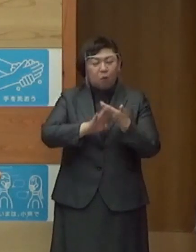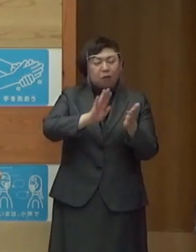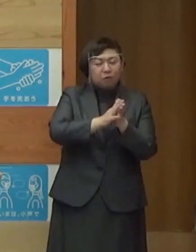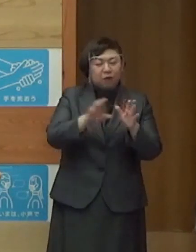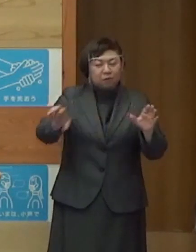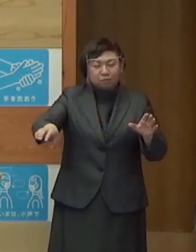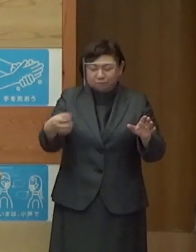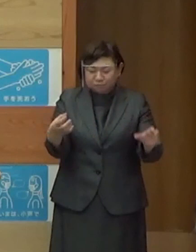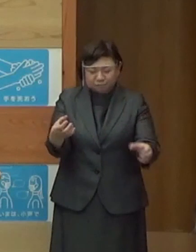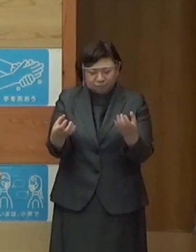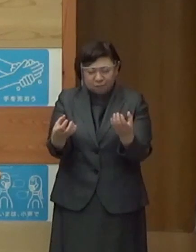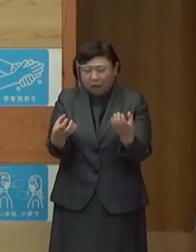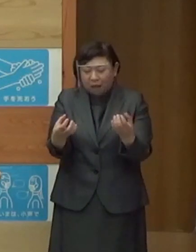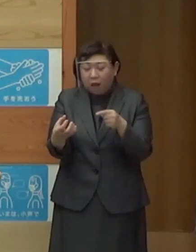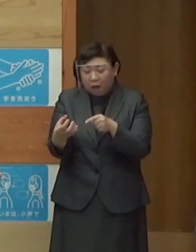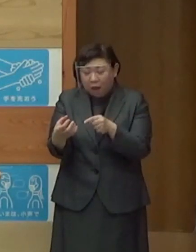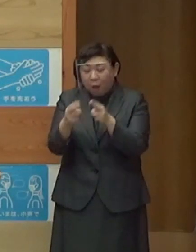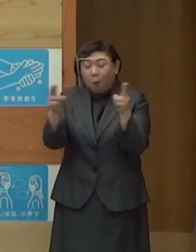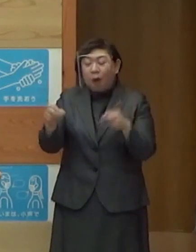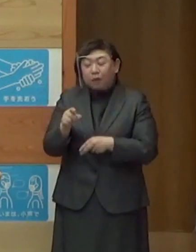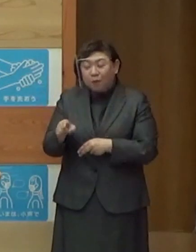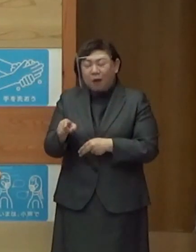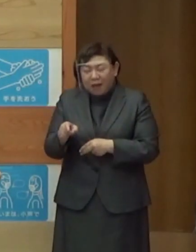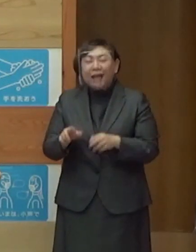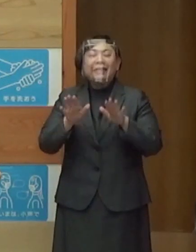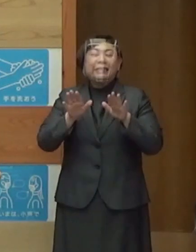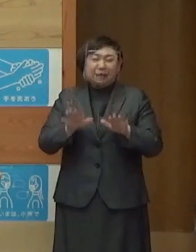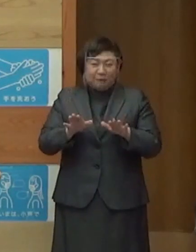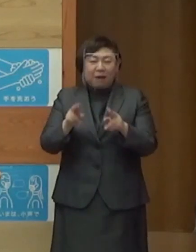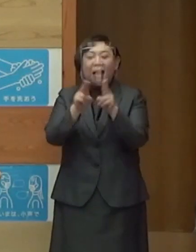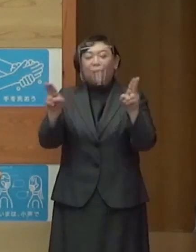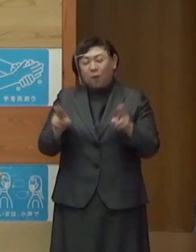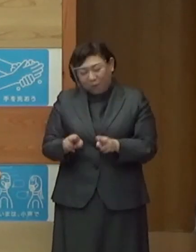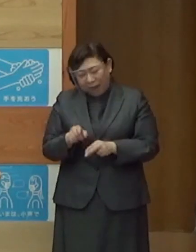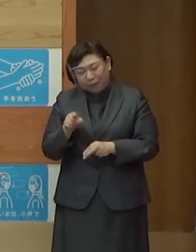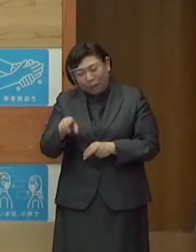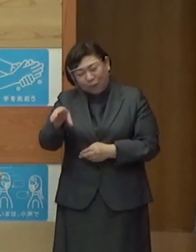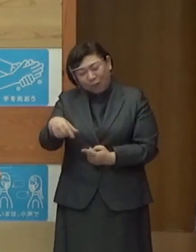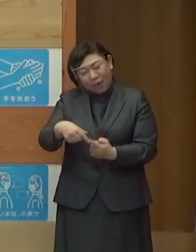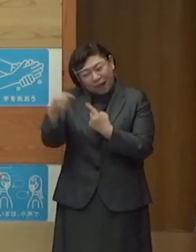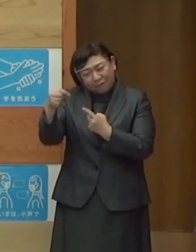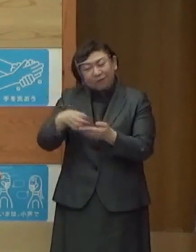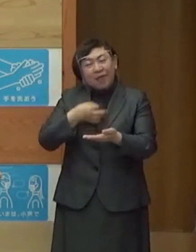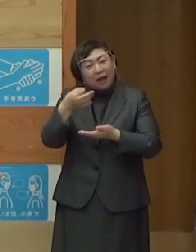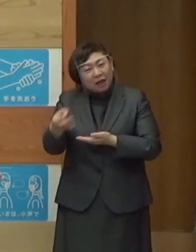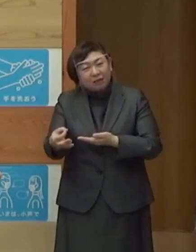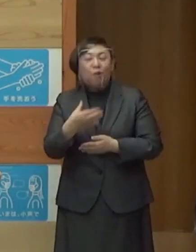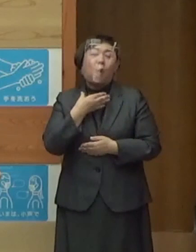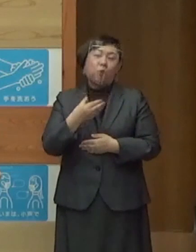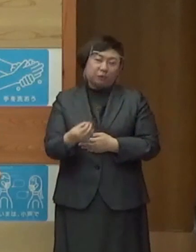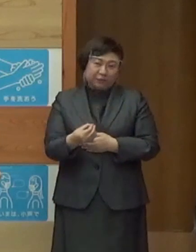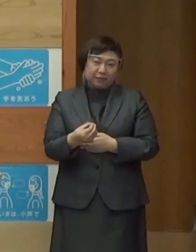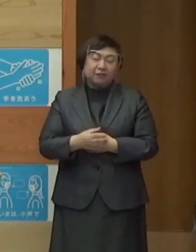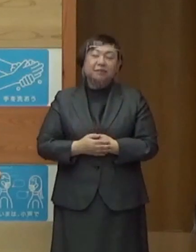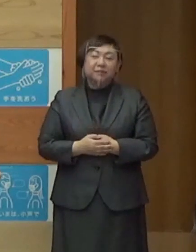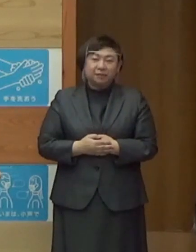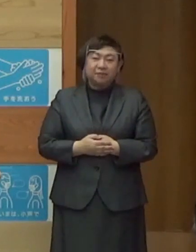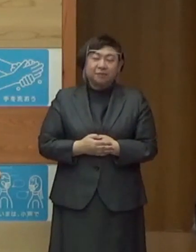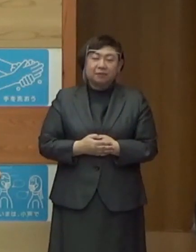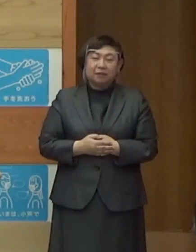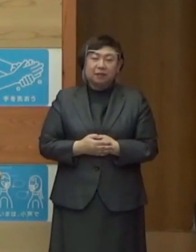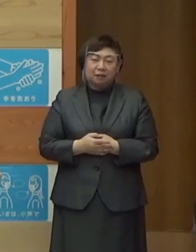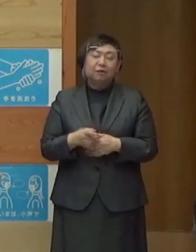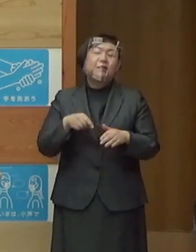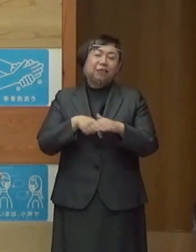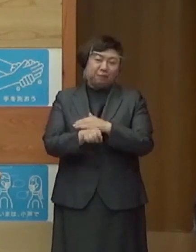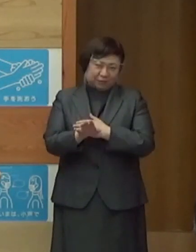県のものがあったらですね、今は道産のものを買っていただきたいと、まあ、そういう